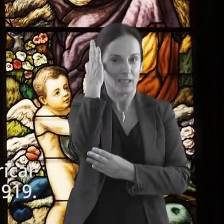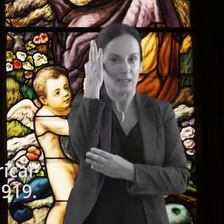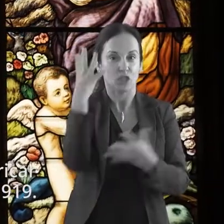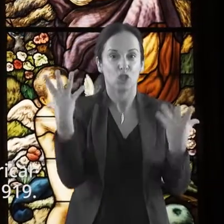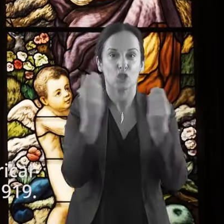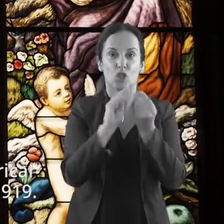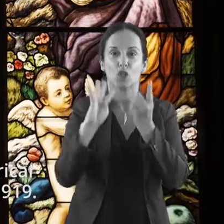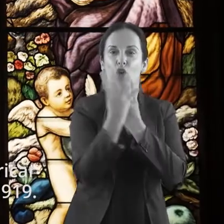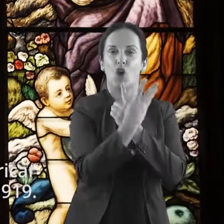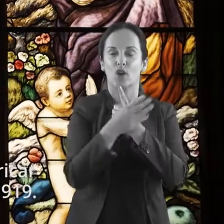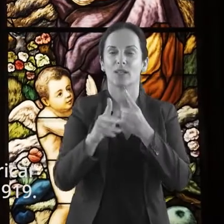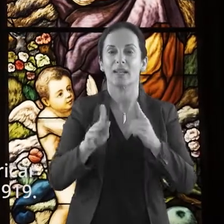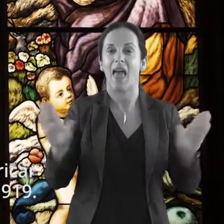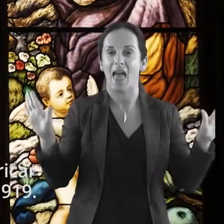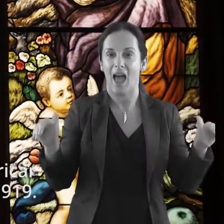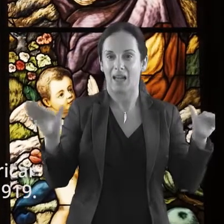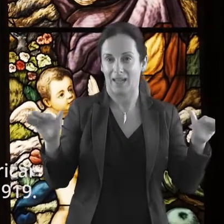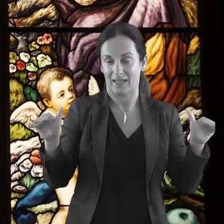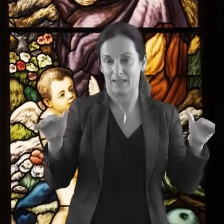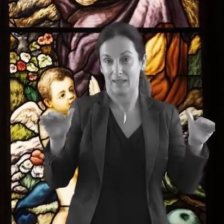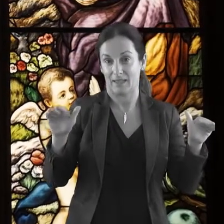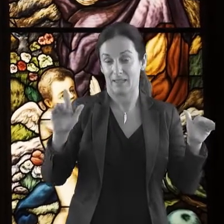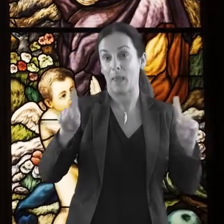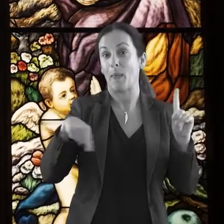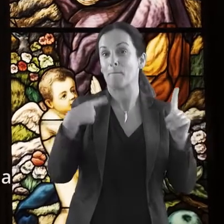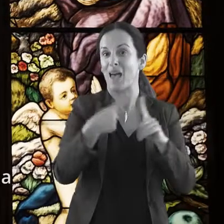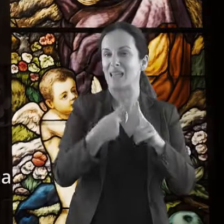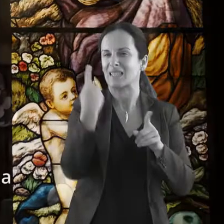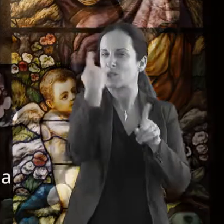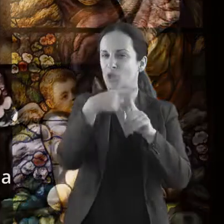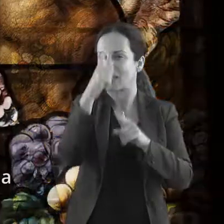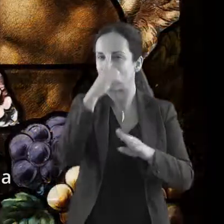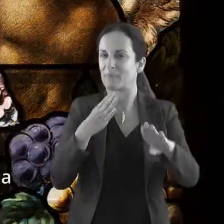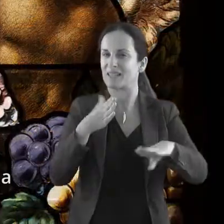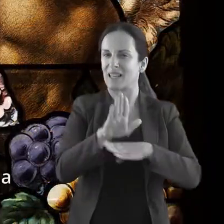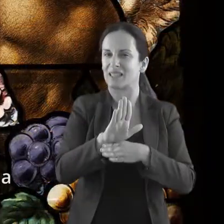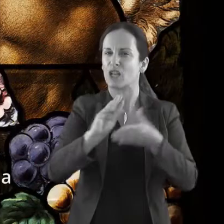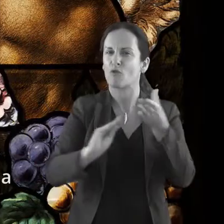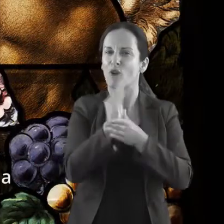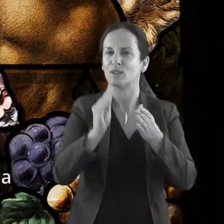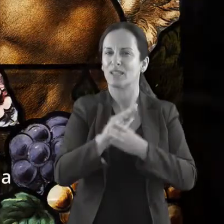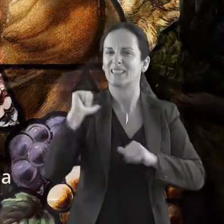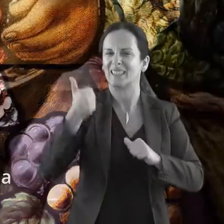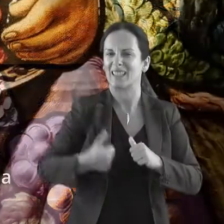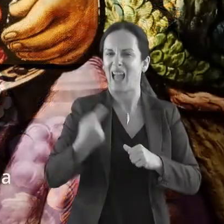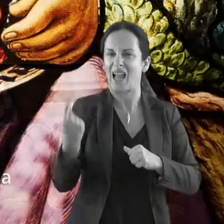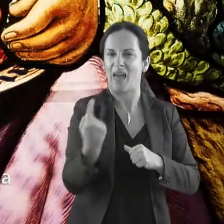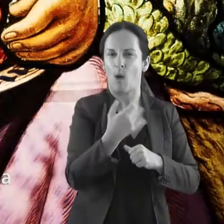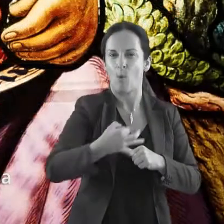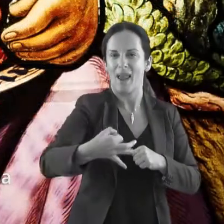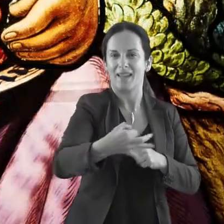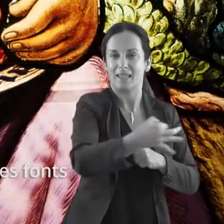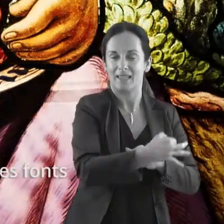Rigalt, Granell i companyia el 1919. A cada llanceta hi apareix una figura femenina